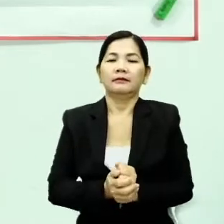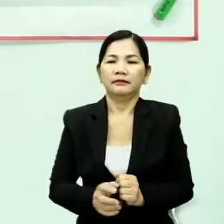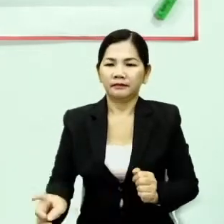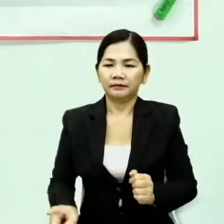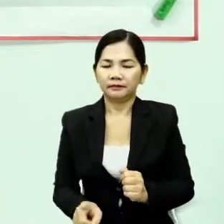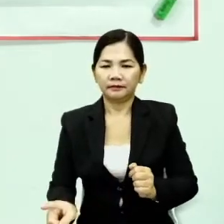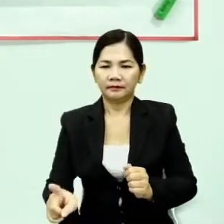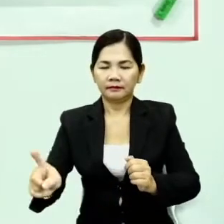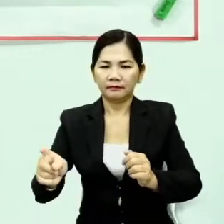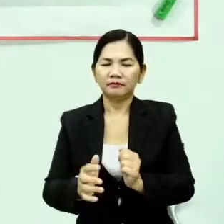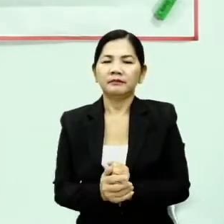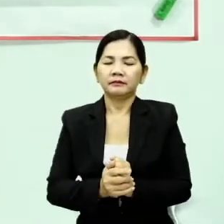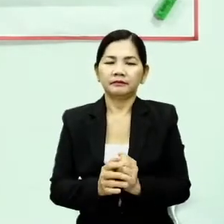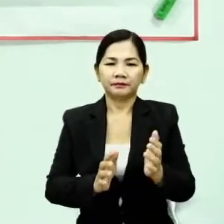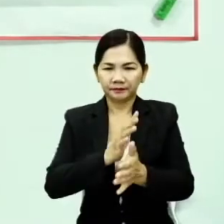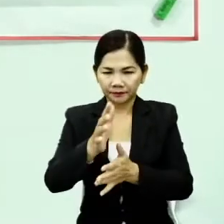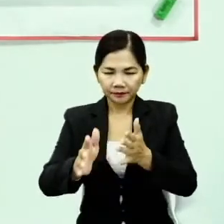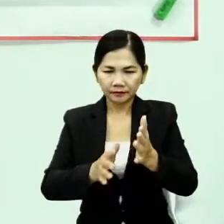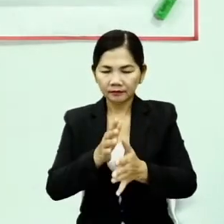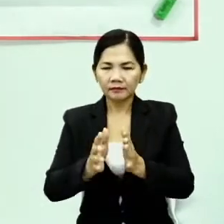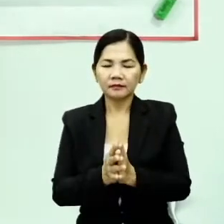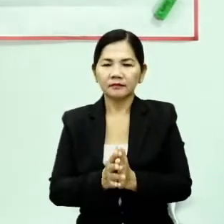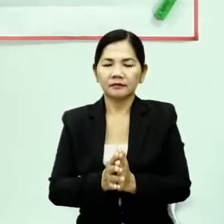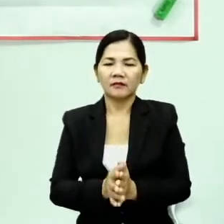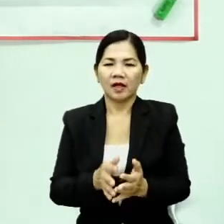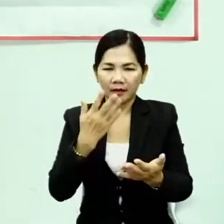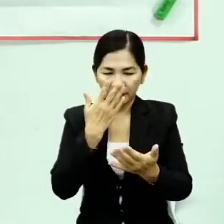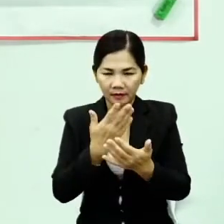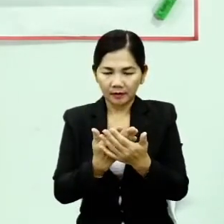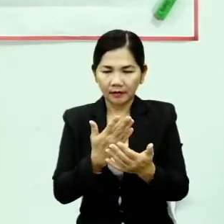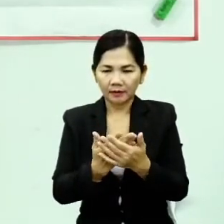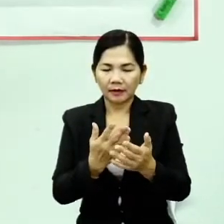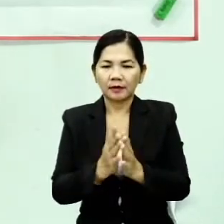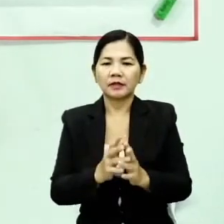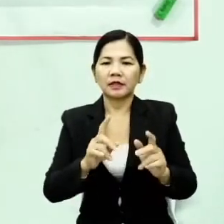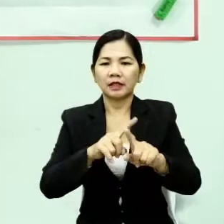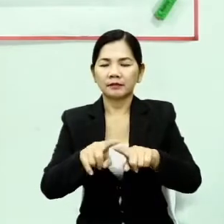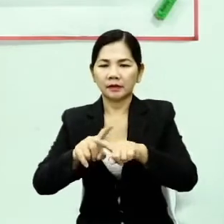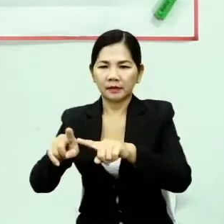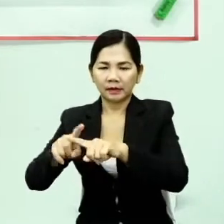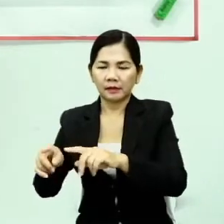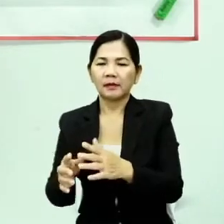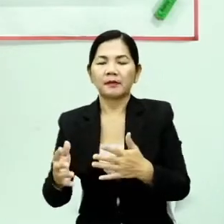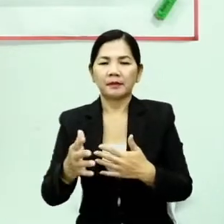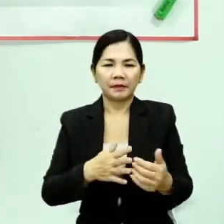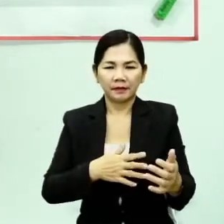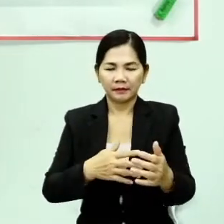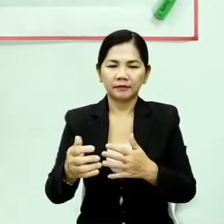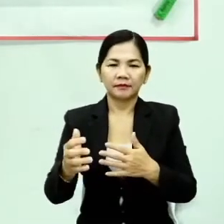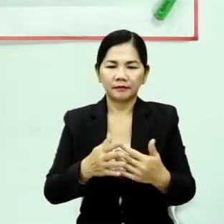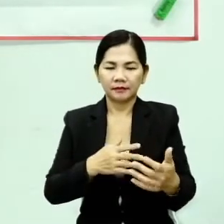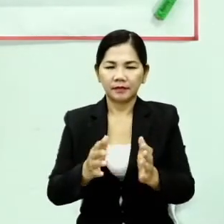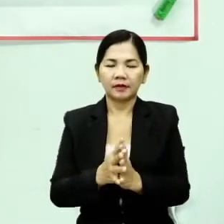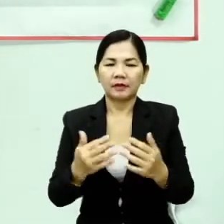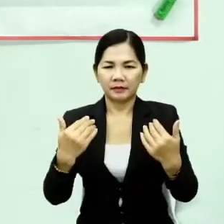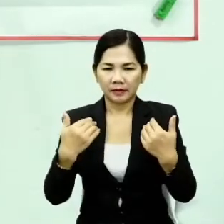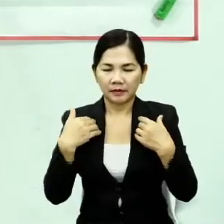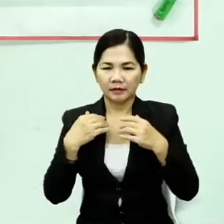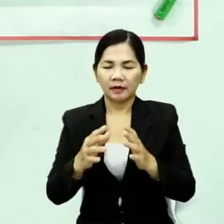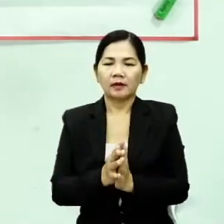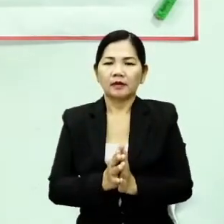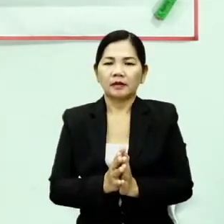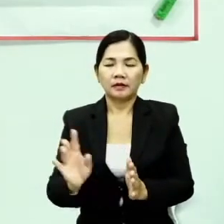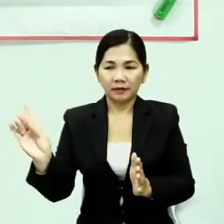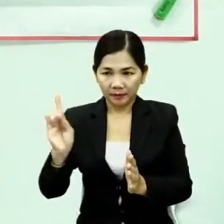rồi con lùm mùn chà con á chà rộp chmô sát chà xên bì nẹ cừu có bàn đài nà con chà ta ai tài sát